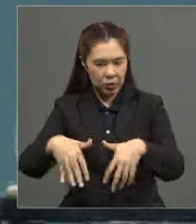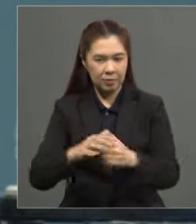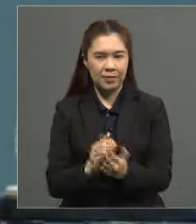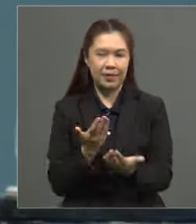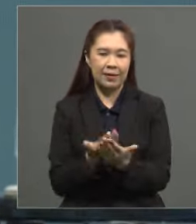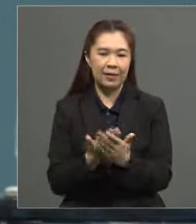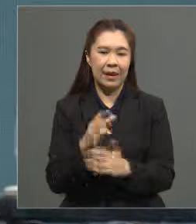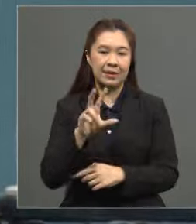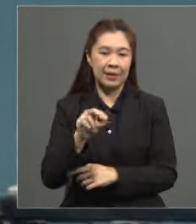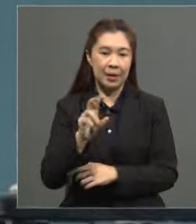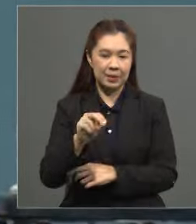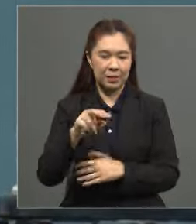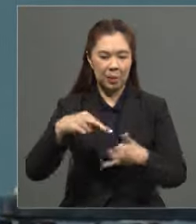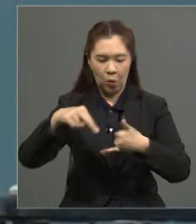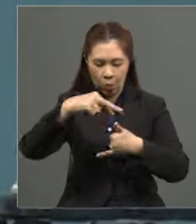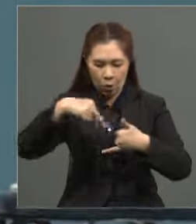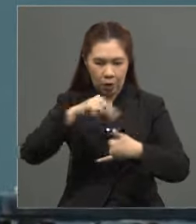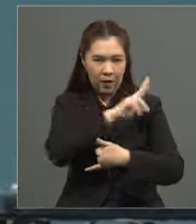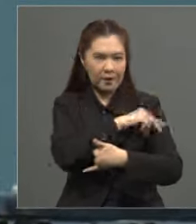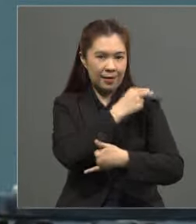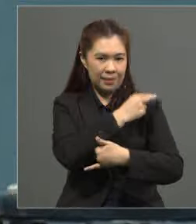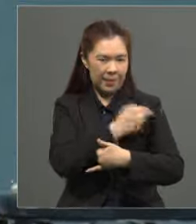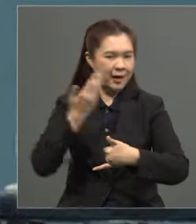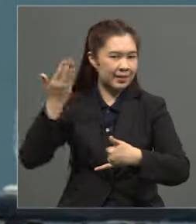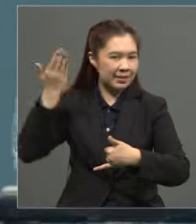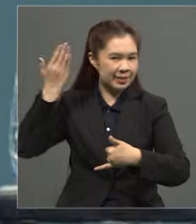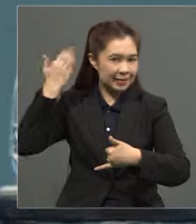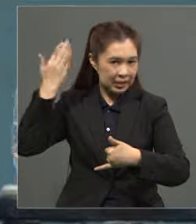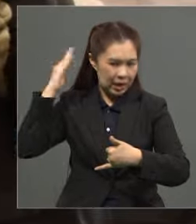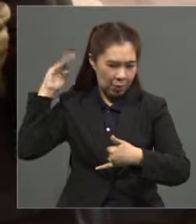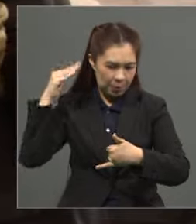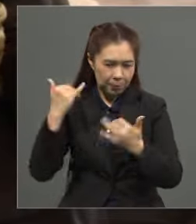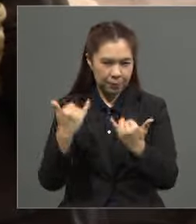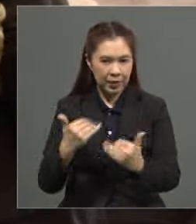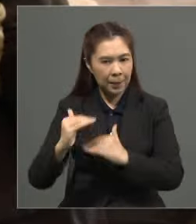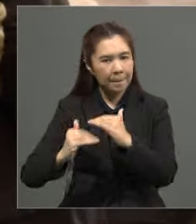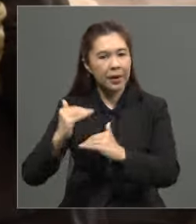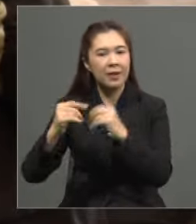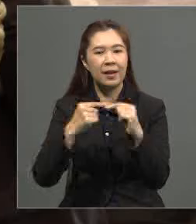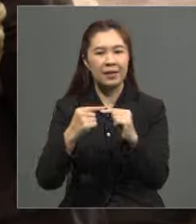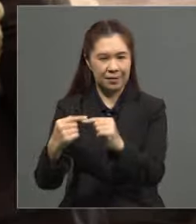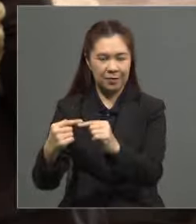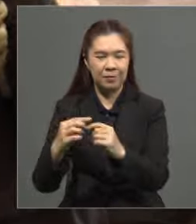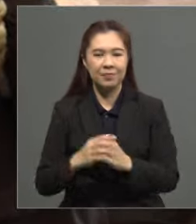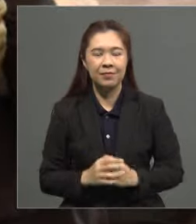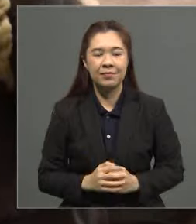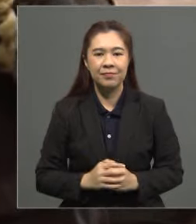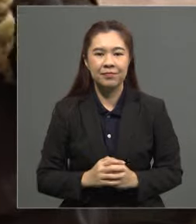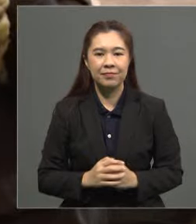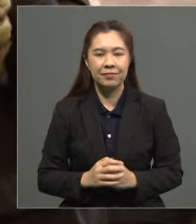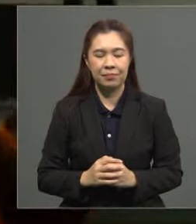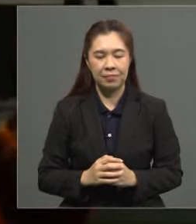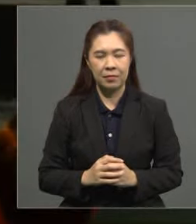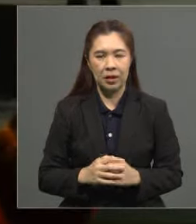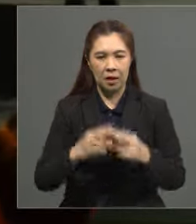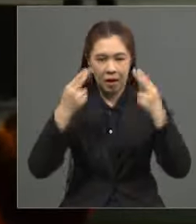ทรักษาทุกโรคที่มีมาตั้งแต่20ปีที่แล้วแล้วก็ต้องมีการพัฒนามากยิ่งขึ้นค่ะ ขณะที่นายทักษิณชินวัตรอดีต